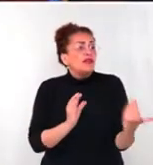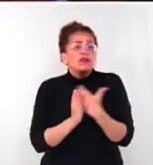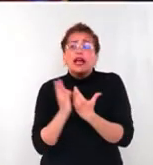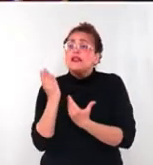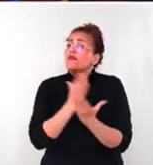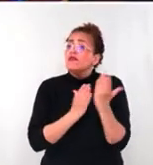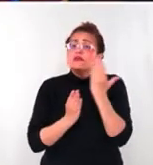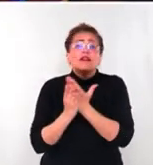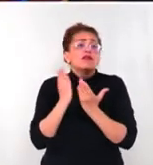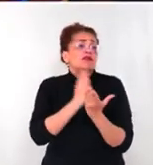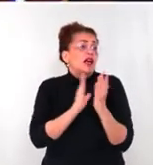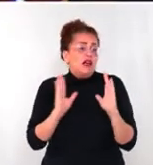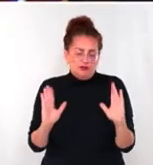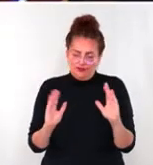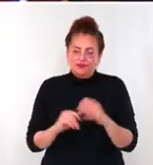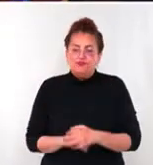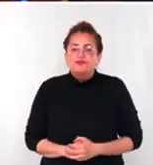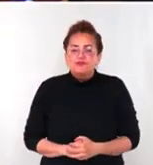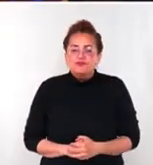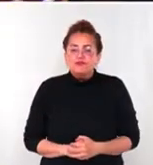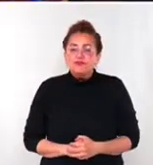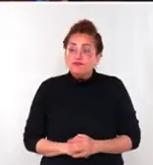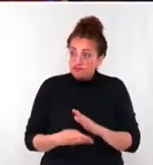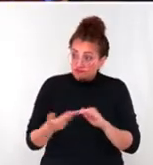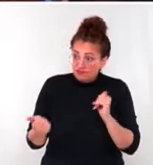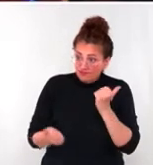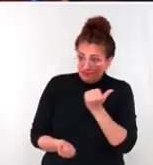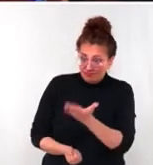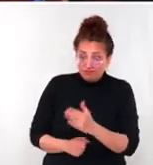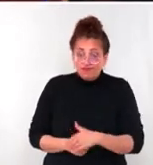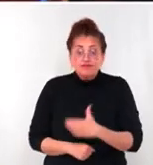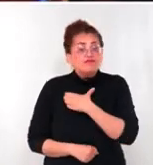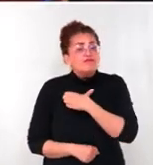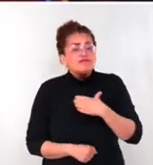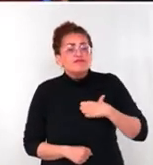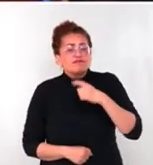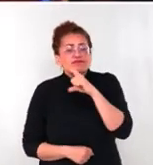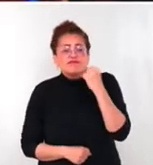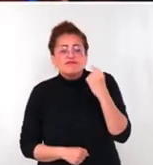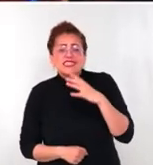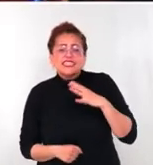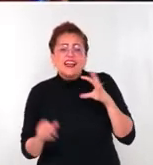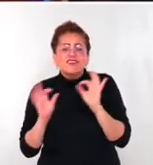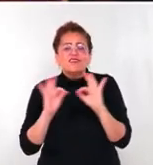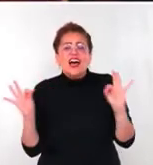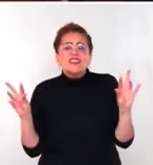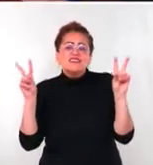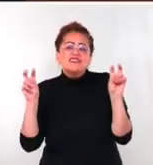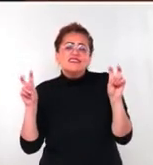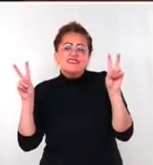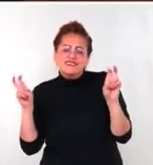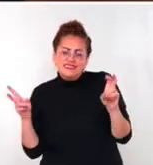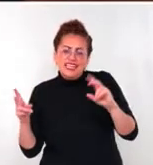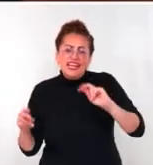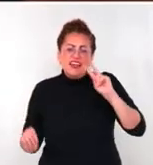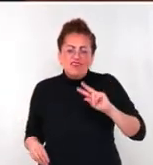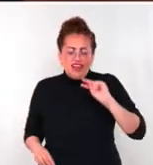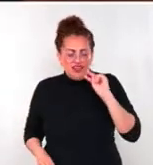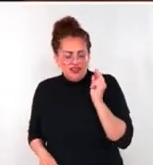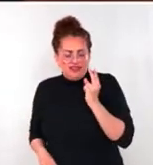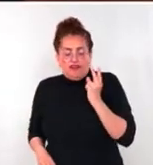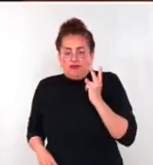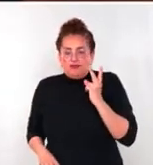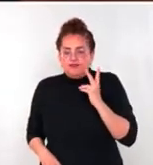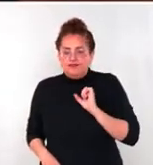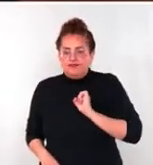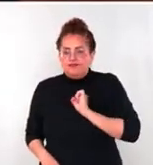Merci Monsieur le maire, mes chers collègues. Vous savez, Monsieur le maire, l'adage dit « quand je me regarde, je me désole et quand je me compare, je